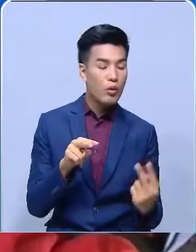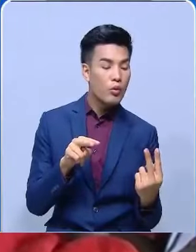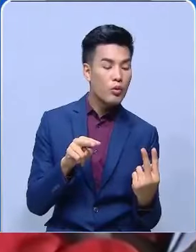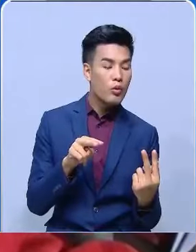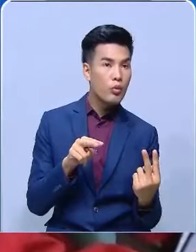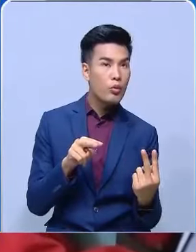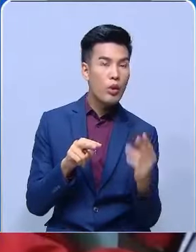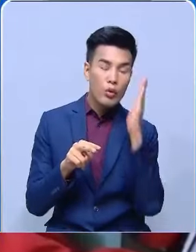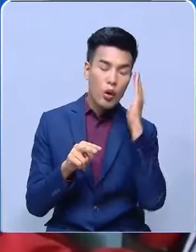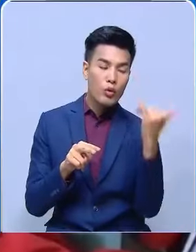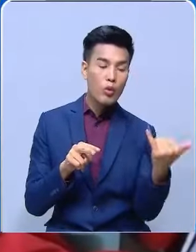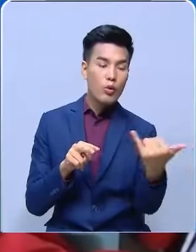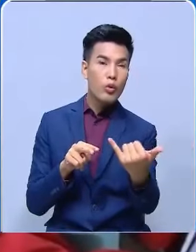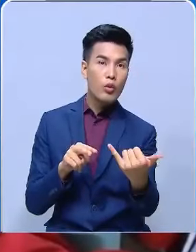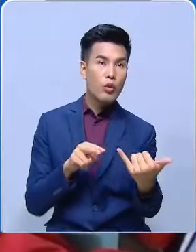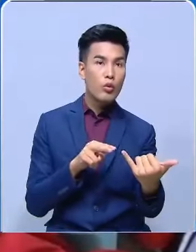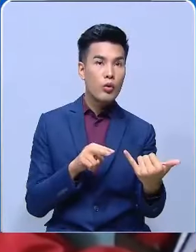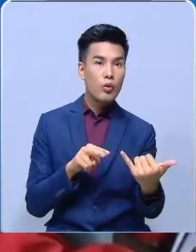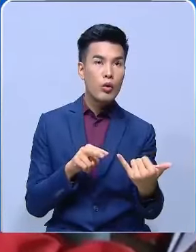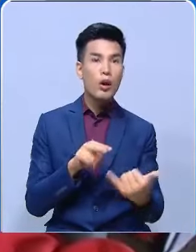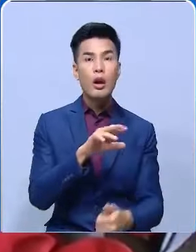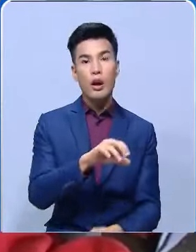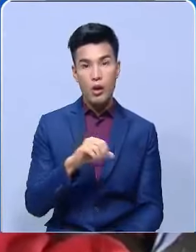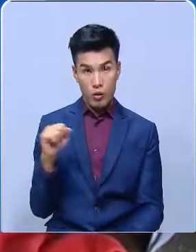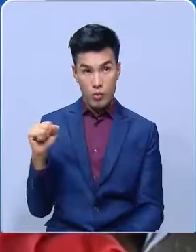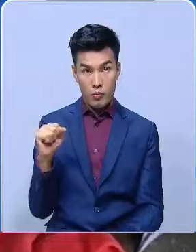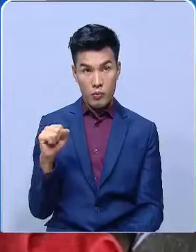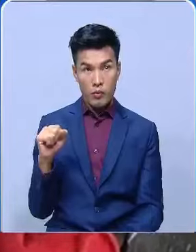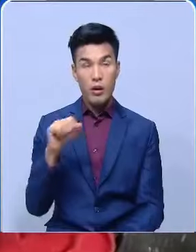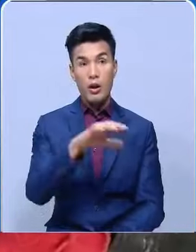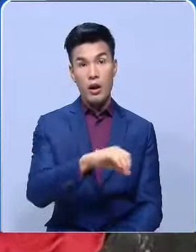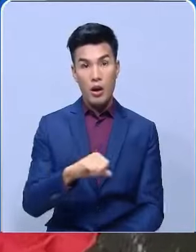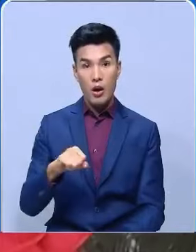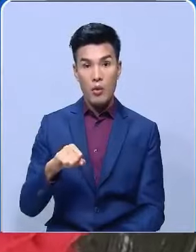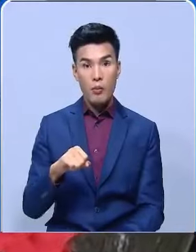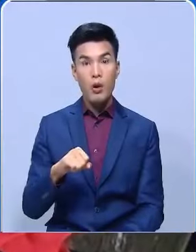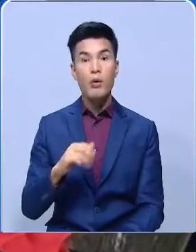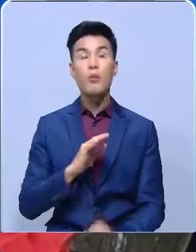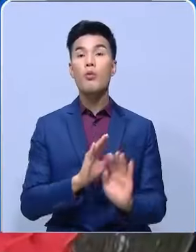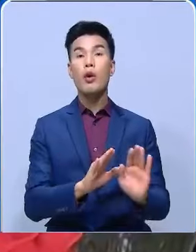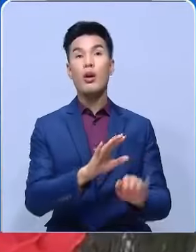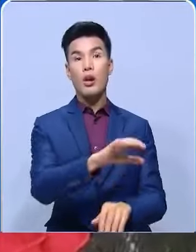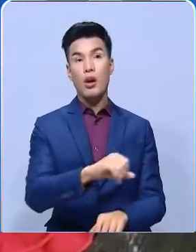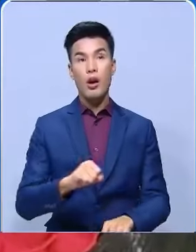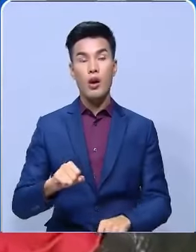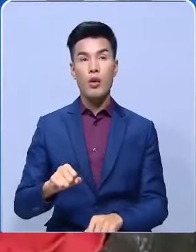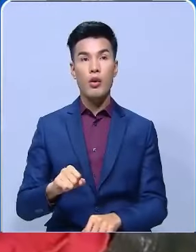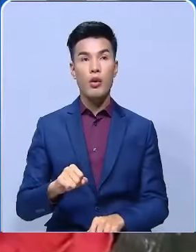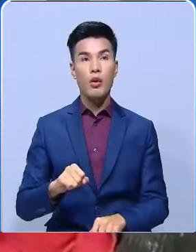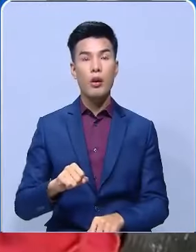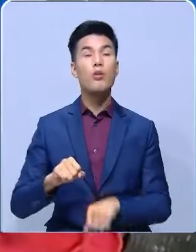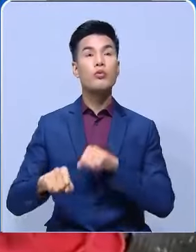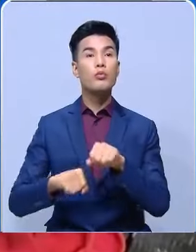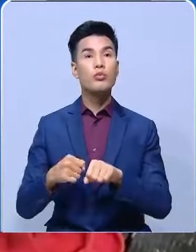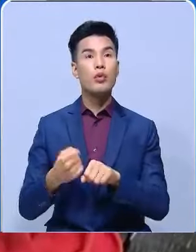หันมามองกล้องด้วยพี่เขาว่าหยิบไปเลยหยิบก่อนหยิบปุ๊บแล้วก็สมกรก็จะมีพอตองวันนี้ปุ๊บเขาไปขึ้นรถพอเ